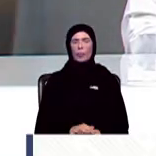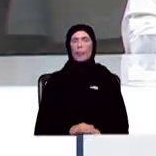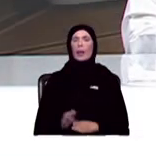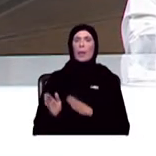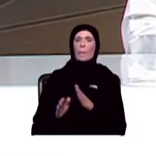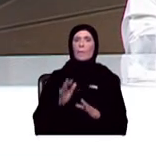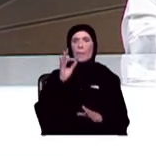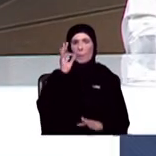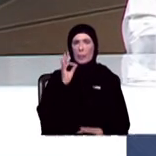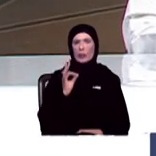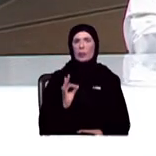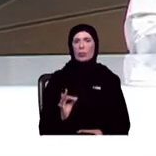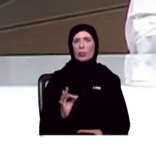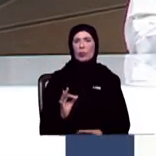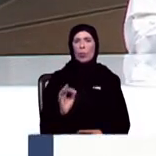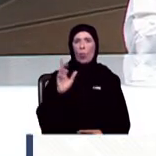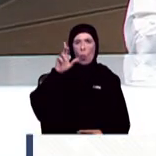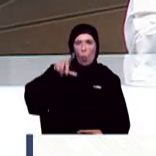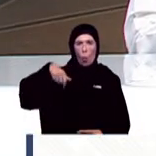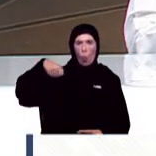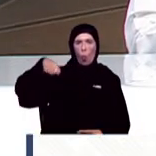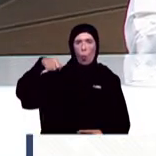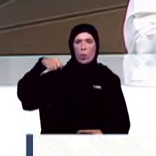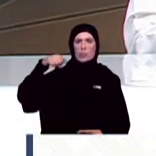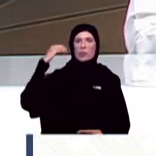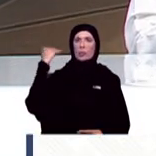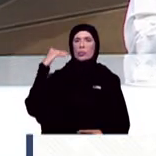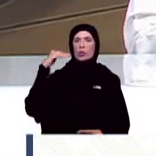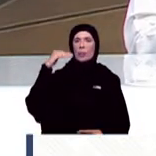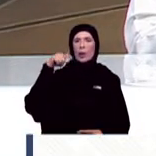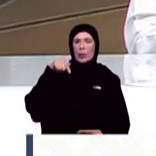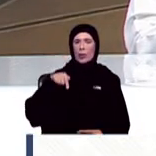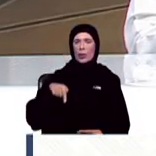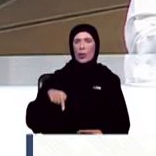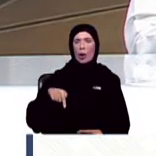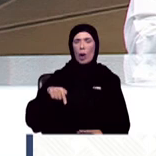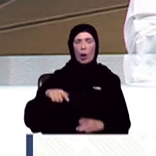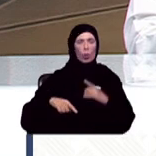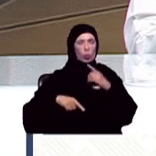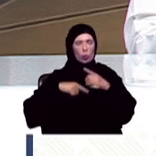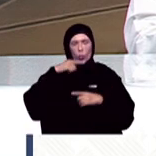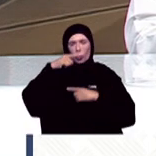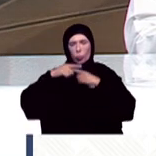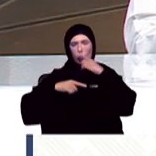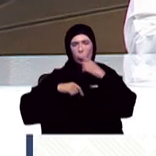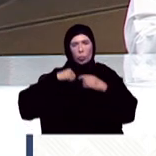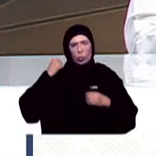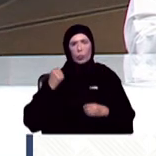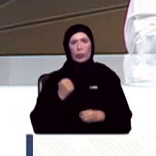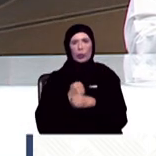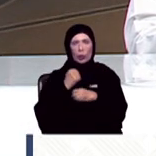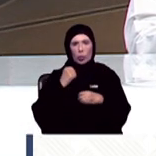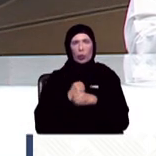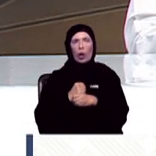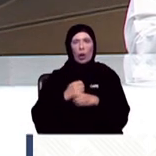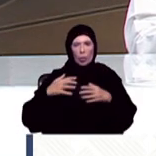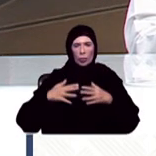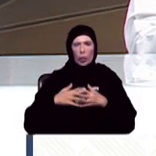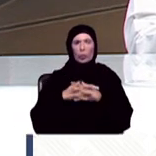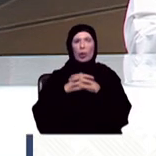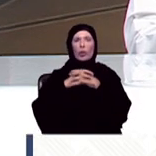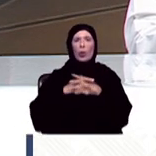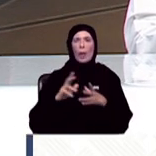اكدت سعاده السيده روان بنت نجيب توفيقي وزيره شؤون الشباب ان الوزاره تسعى دائما لعقد شركات